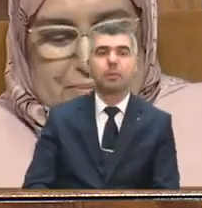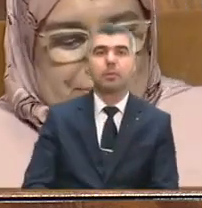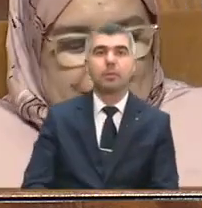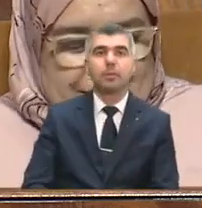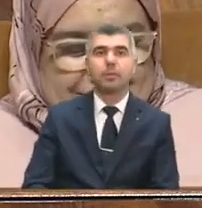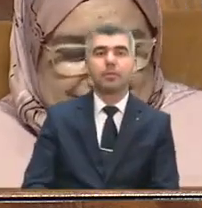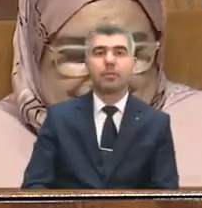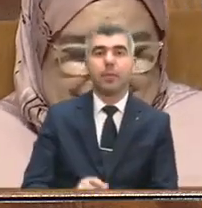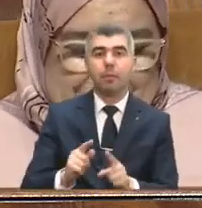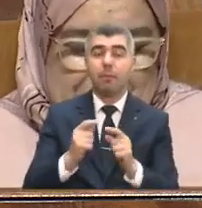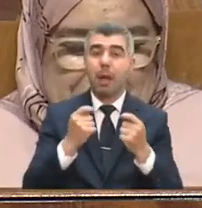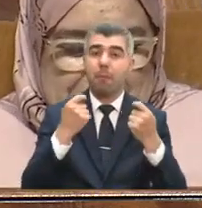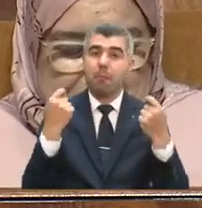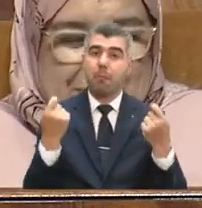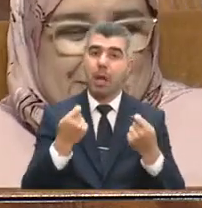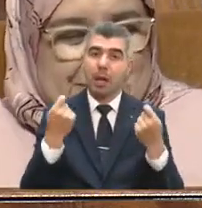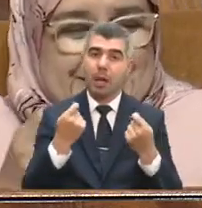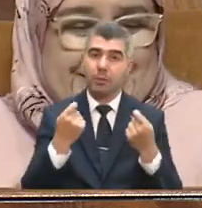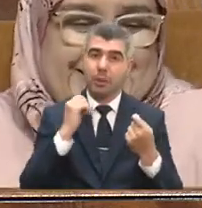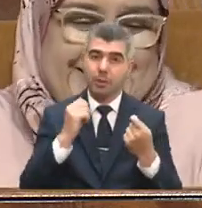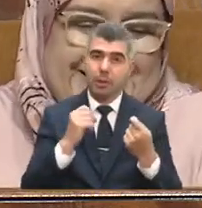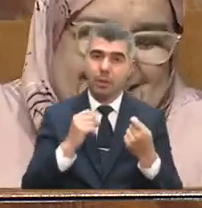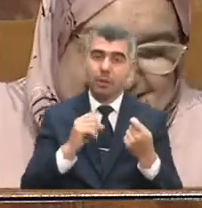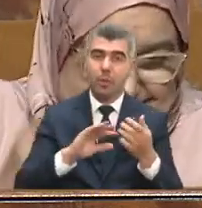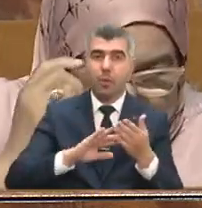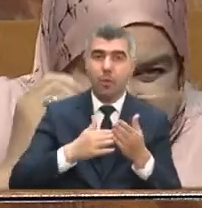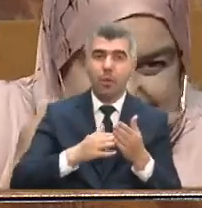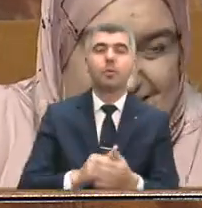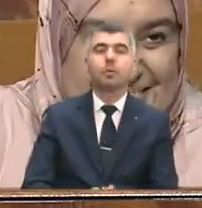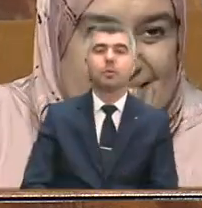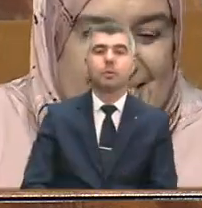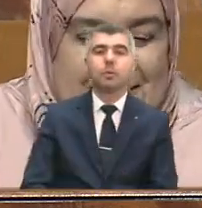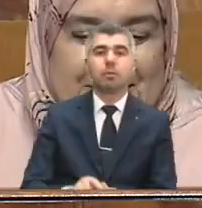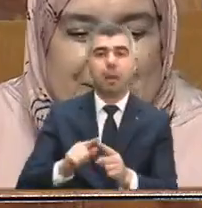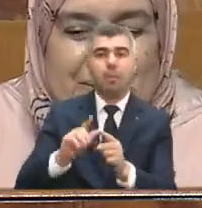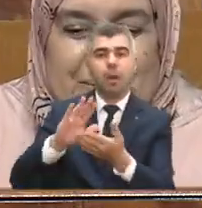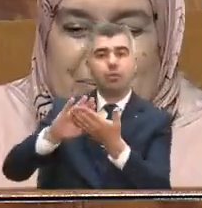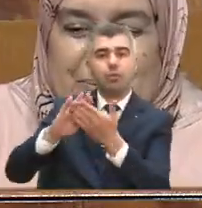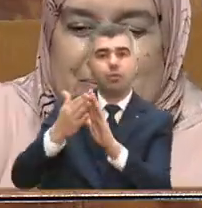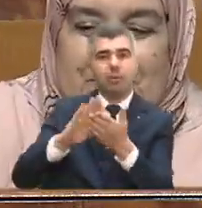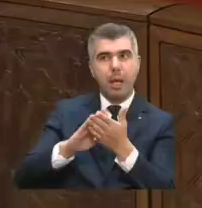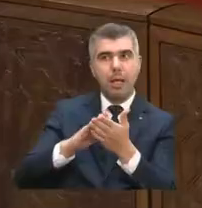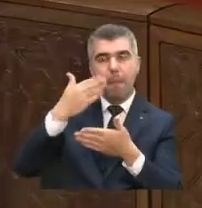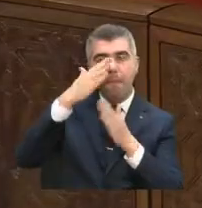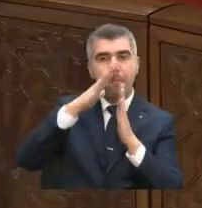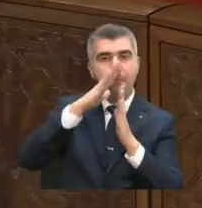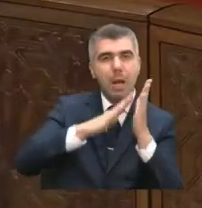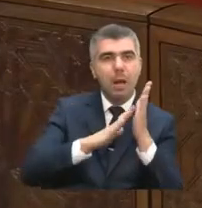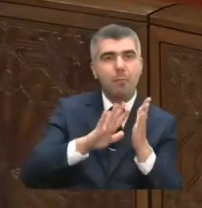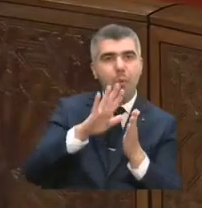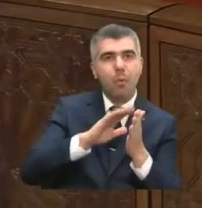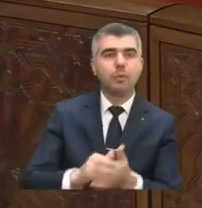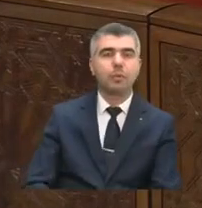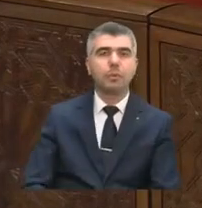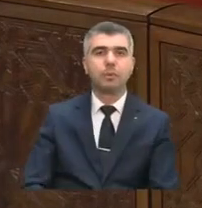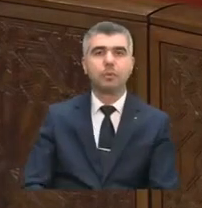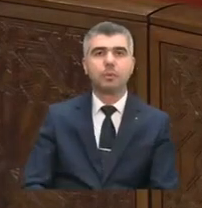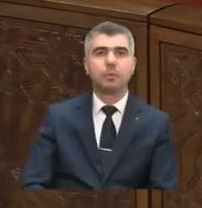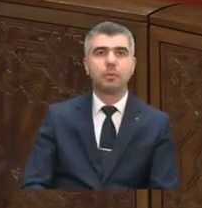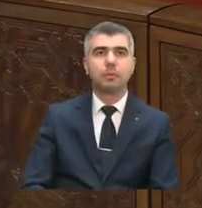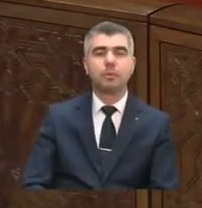يعني تخللوا يعني مجتمعنا المغربي. من